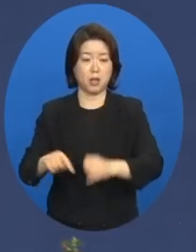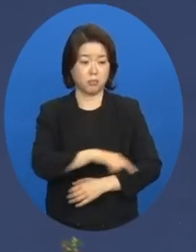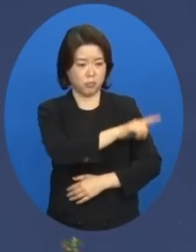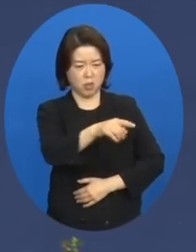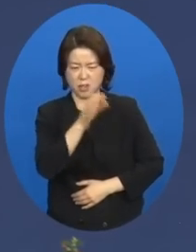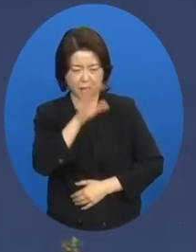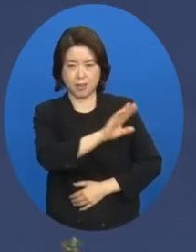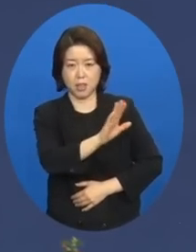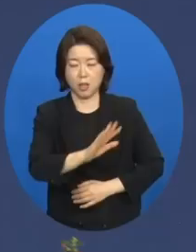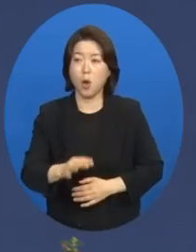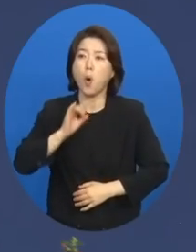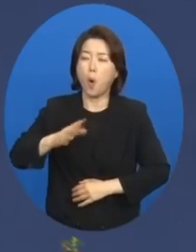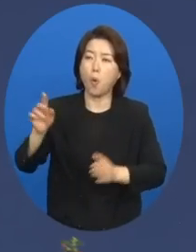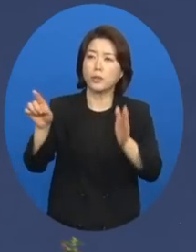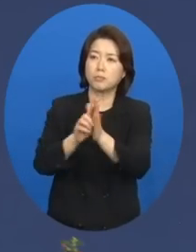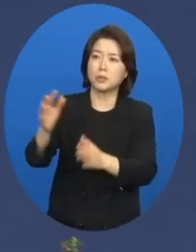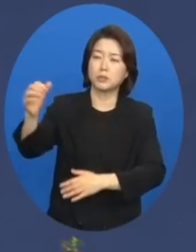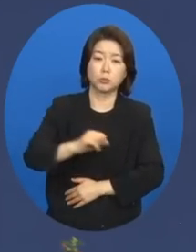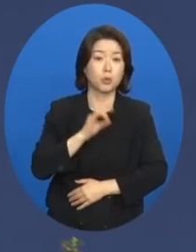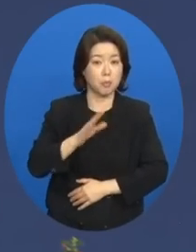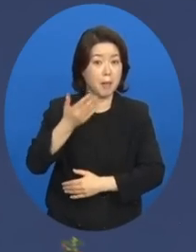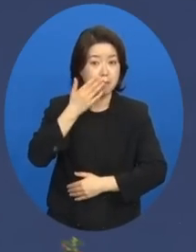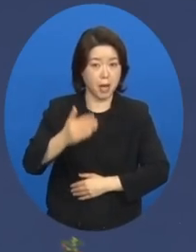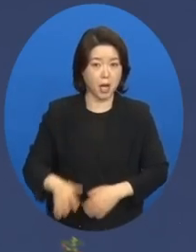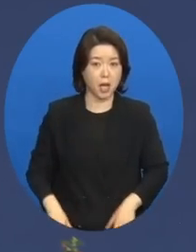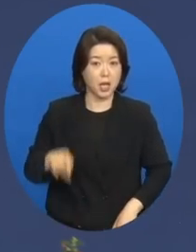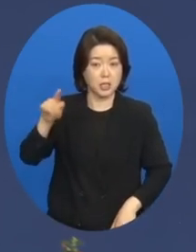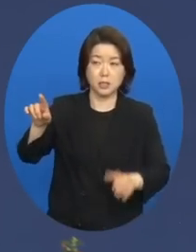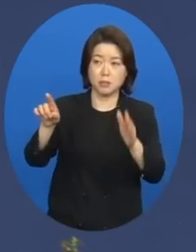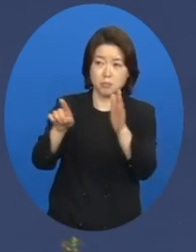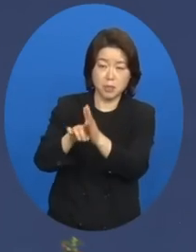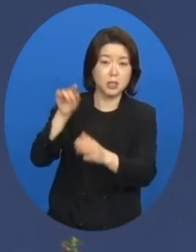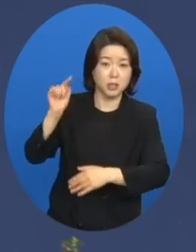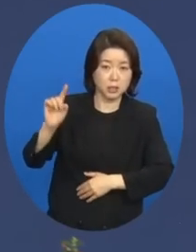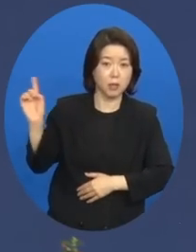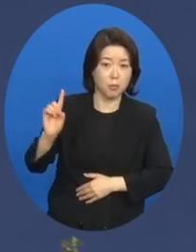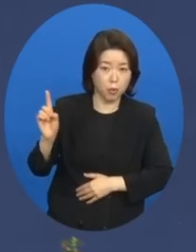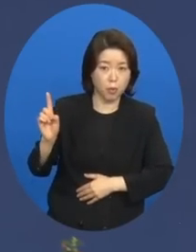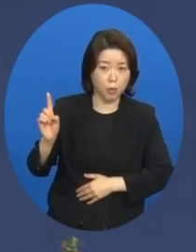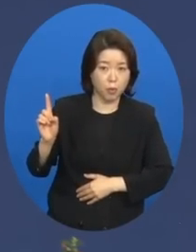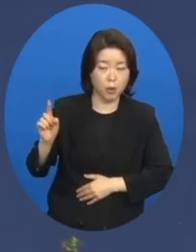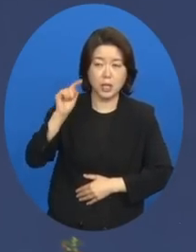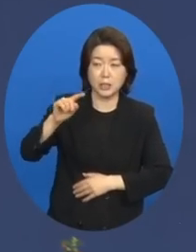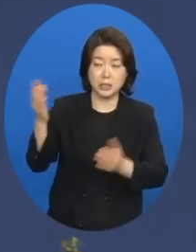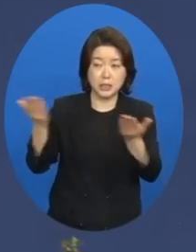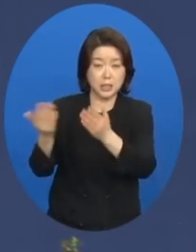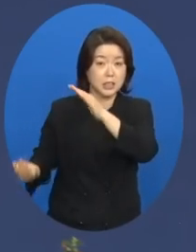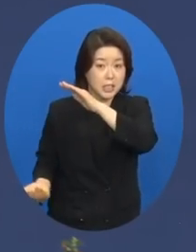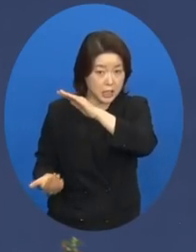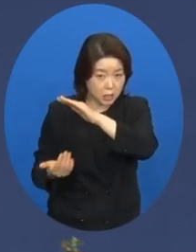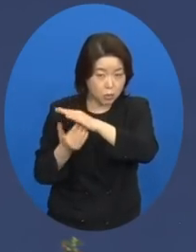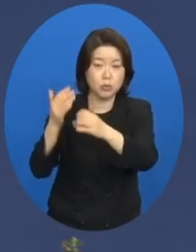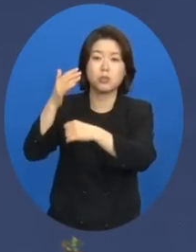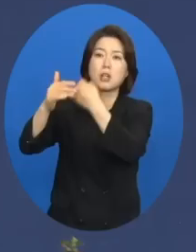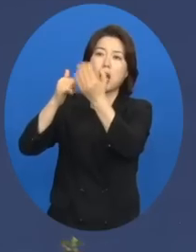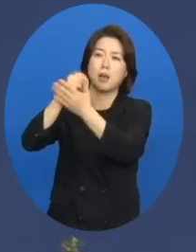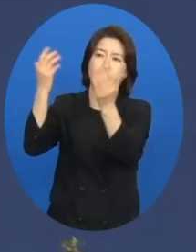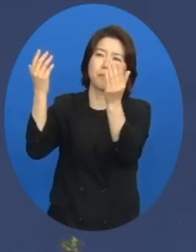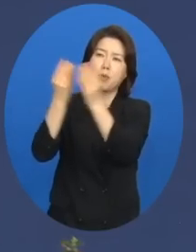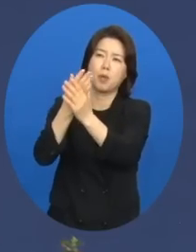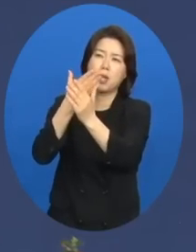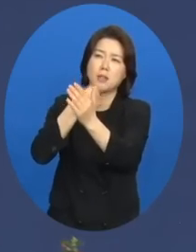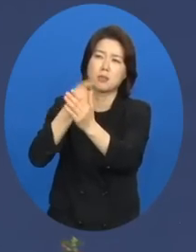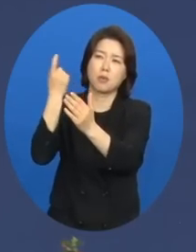돼. 오직 믿음으로만 가능해. 근데 그 믿는 믿음이 바로 뭐냐면 그 일을 이루시는 하나님의 완전한